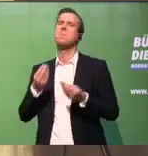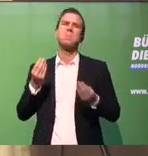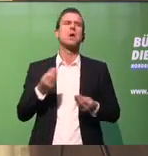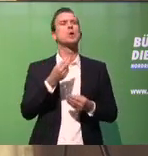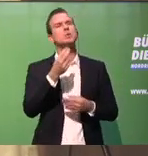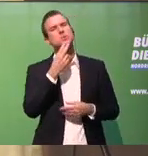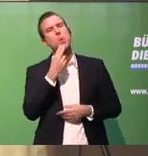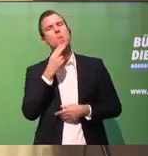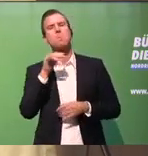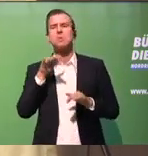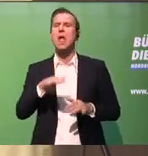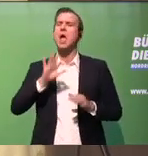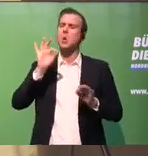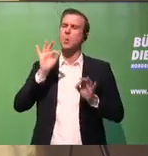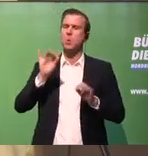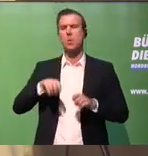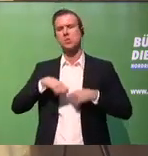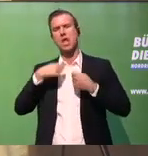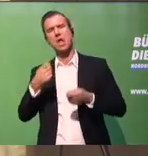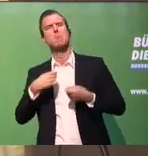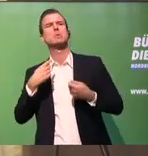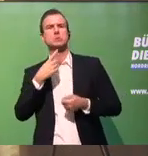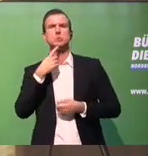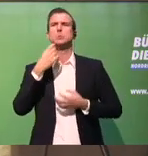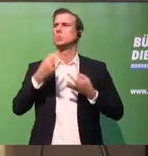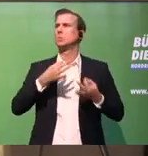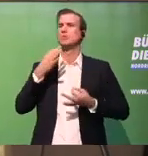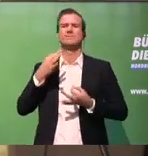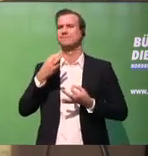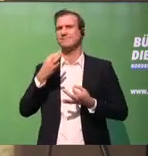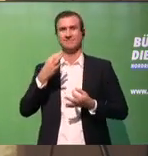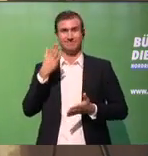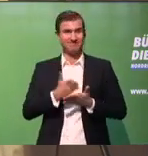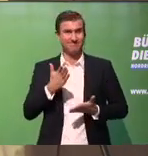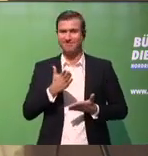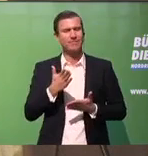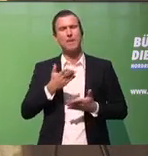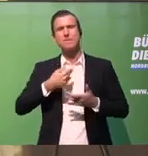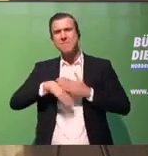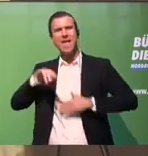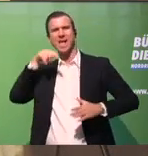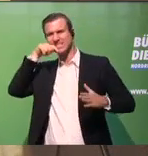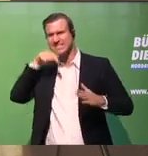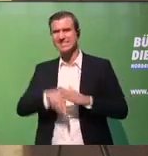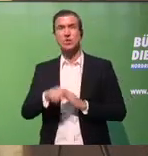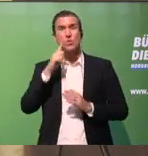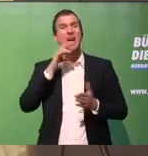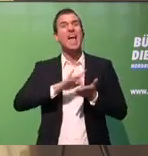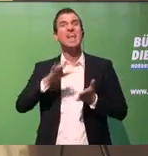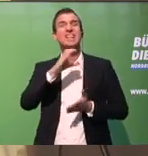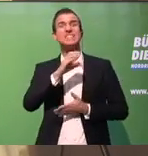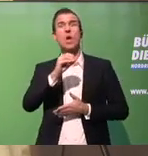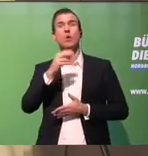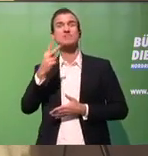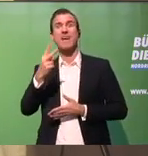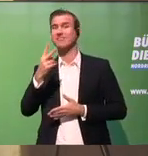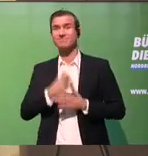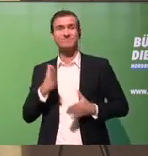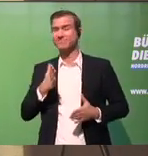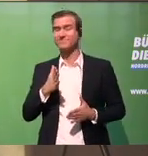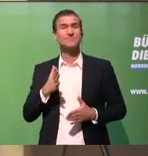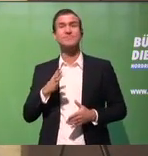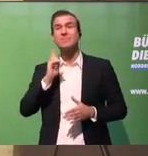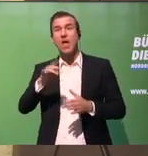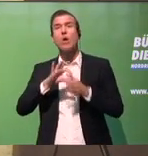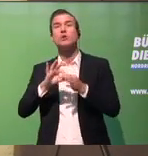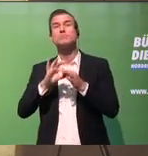guten Ergebnisse, aber wir müssen hier weitergehen. Es geht eben nicht nur um CO2, sondern es geht zum Beispiel auch